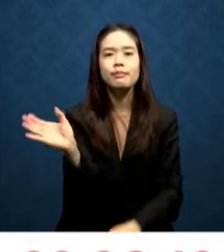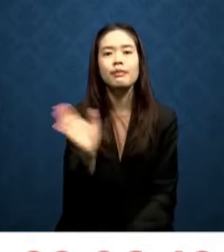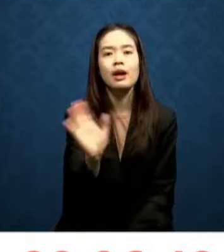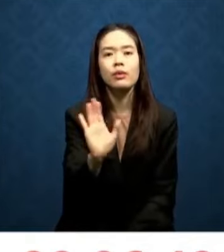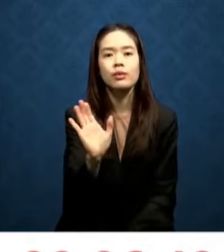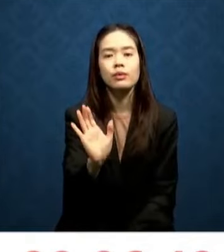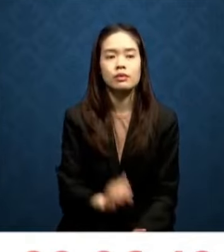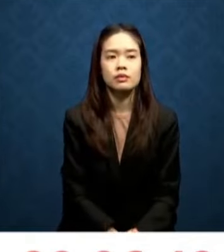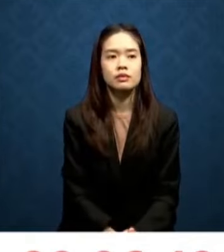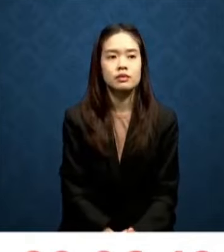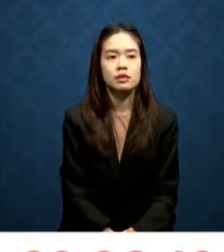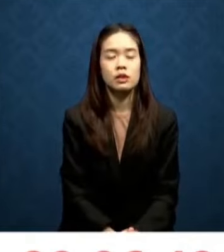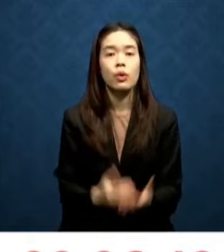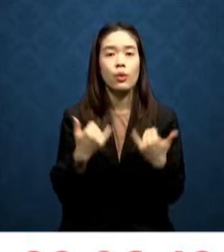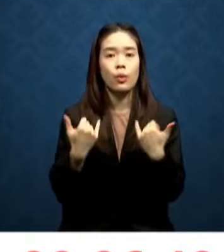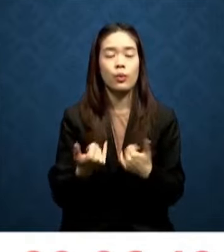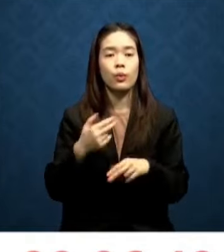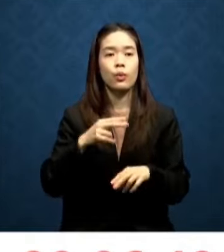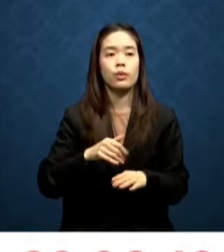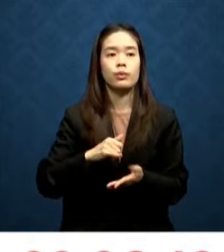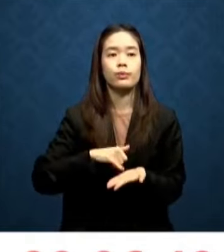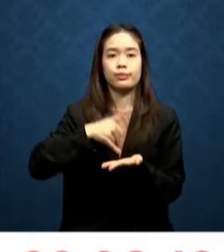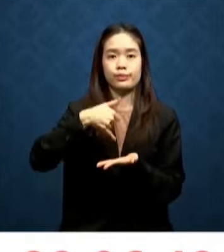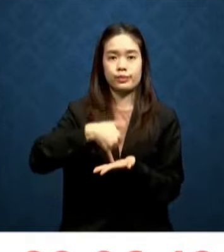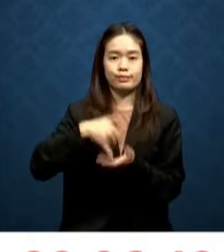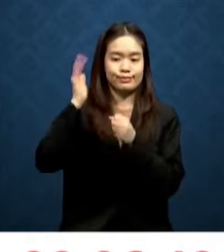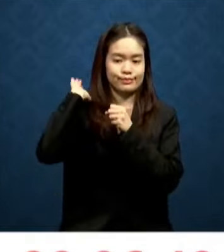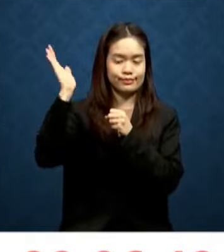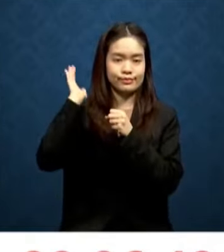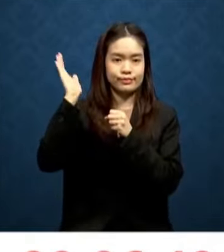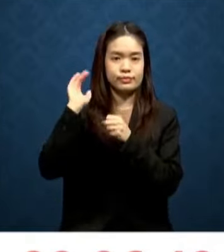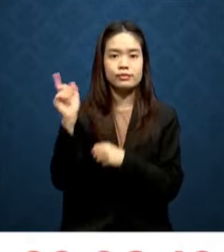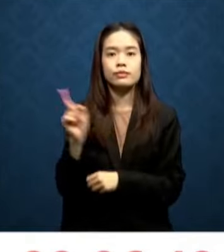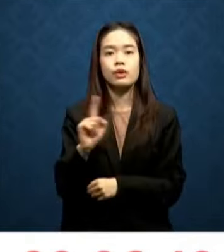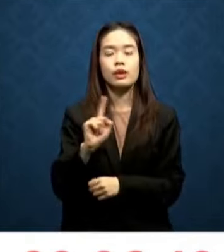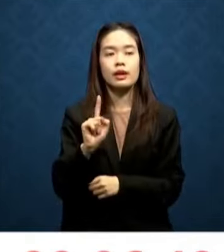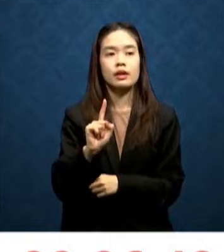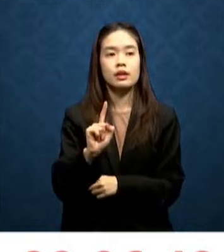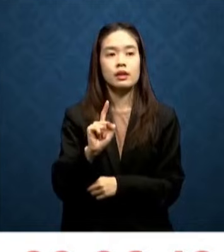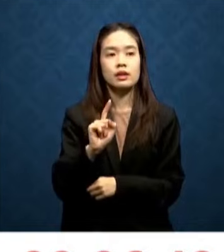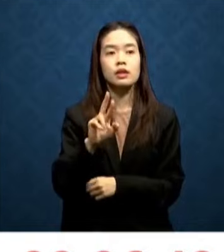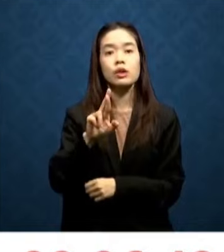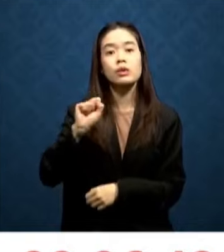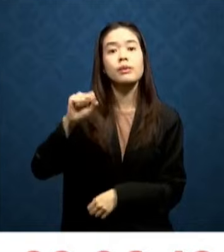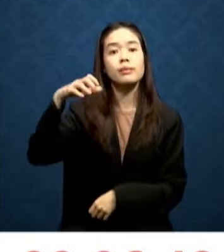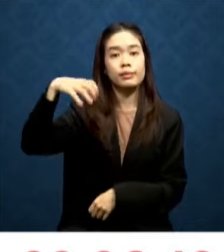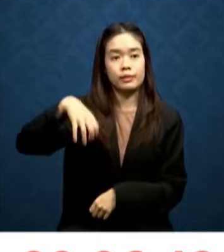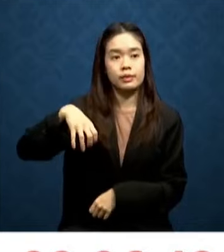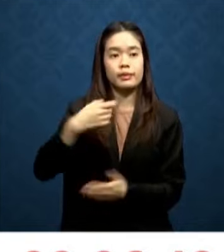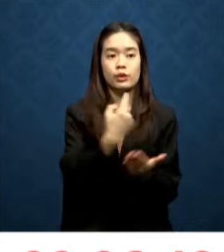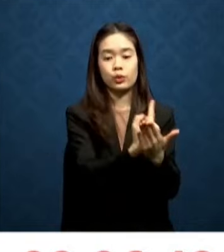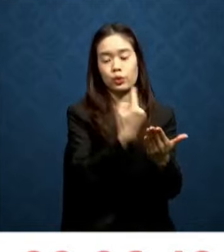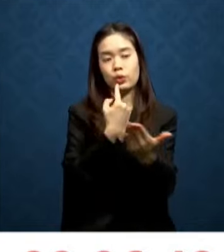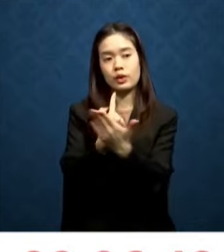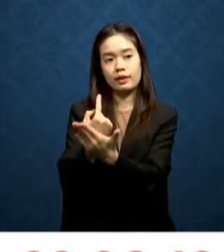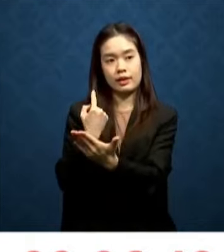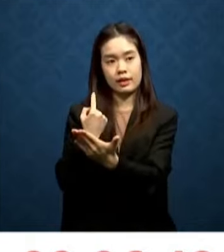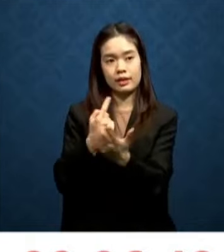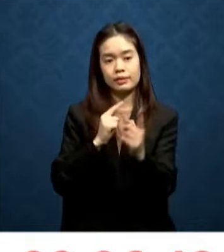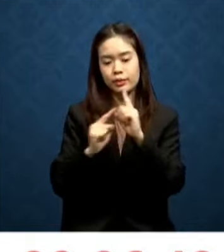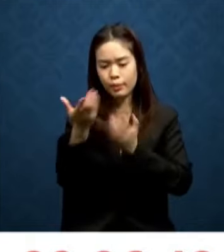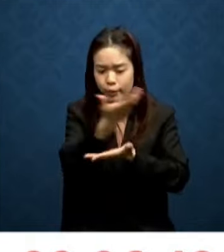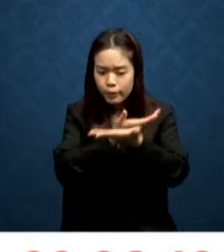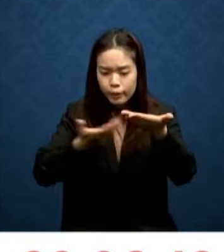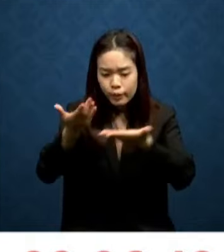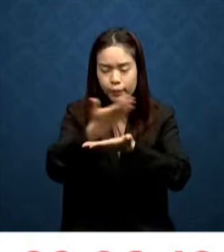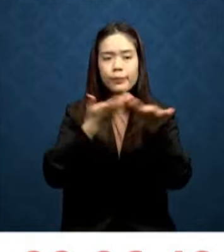าที่ผมลุกขึ้นอภิปรายครั้งนี้ก็คือสภาล่างสภาผู้แทนราษฎรได้พิจารณาเรื่องนี้กัน